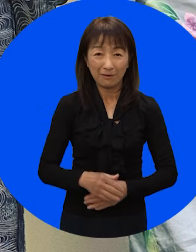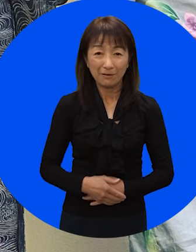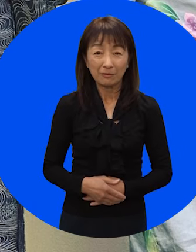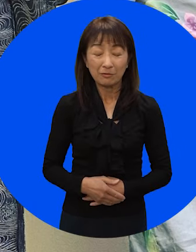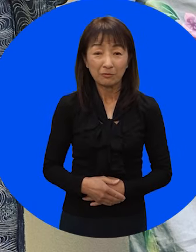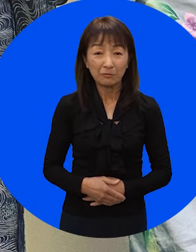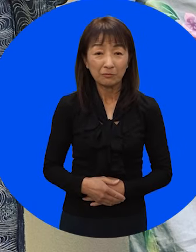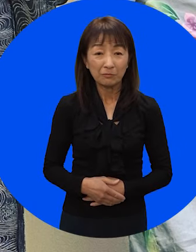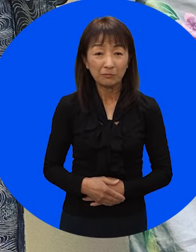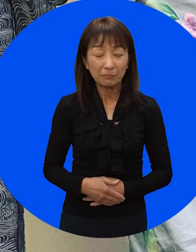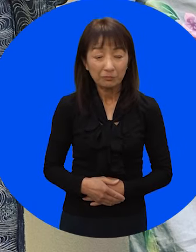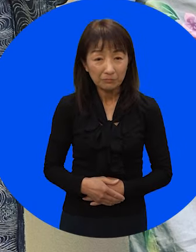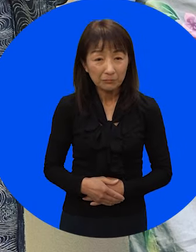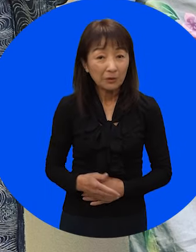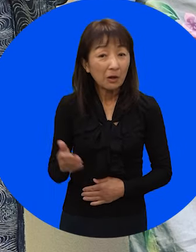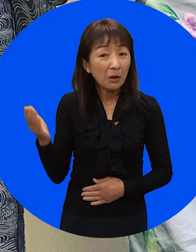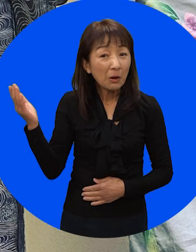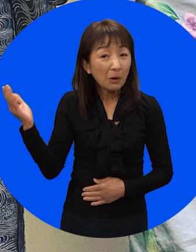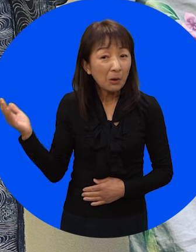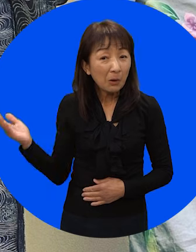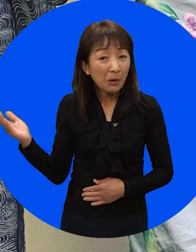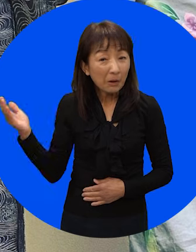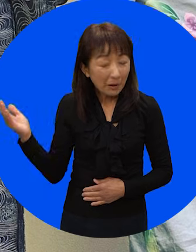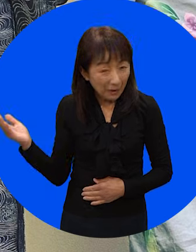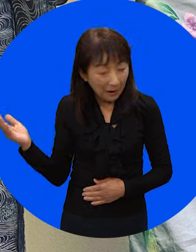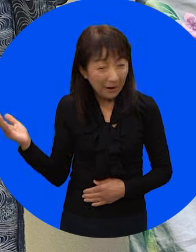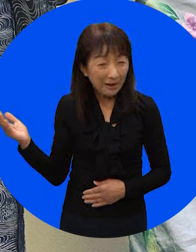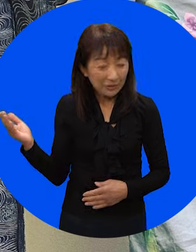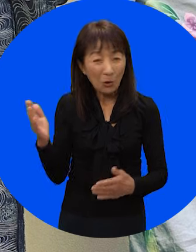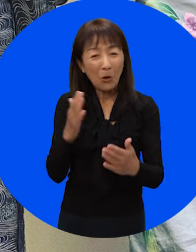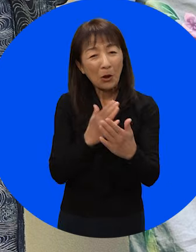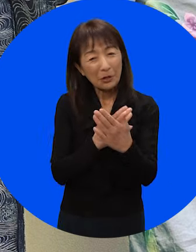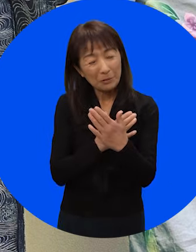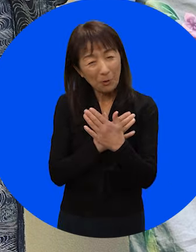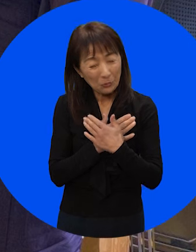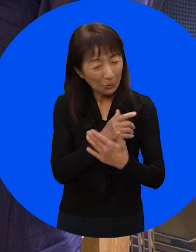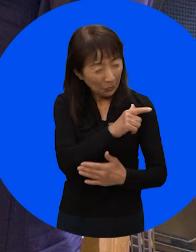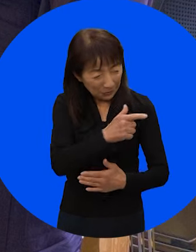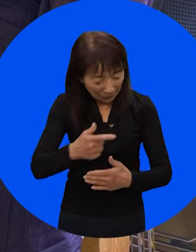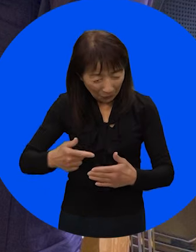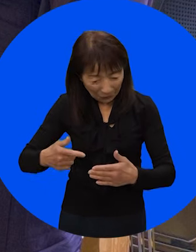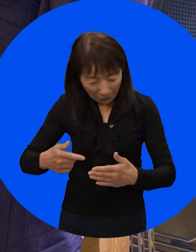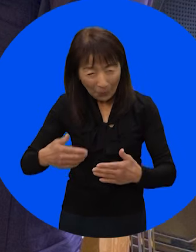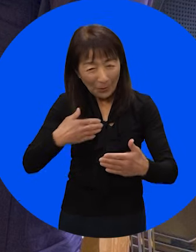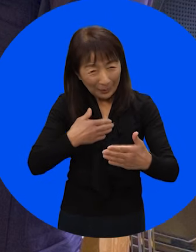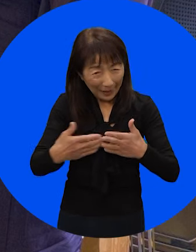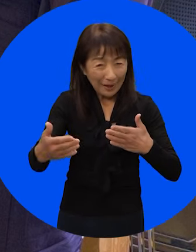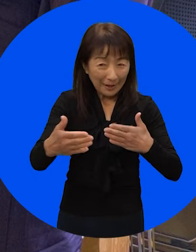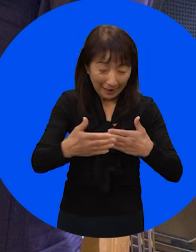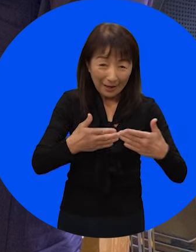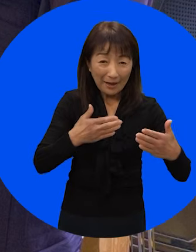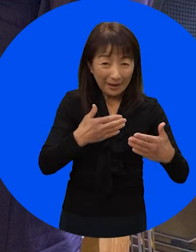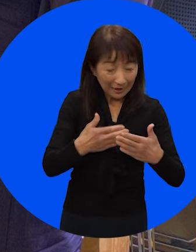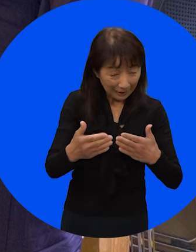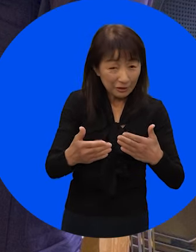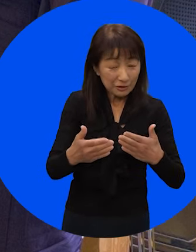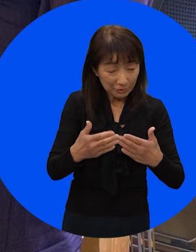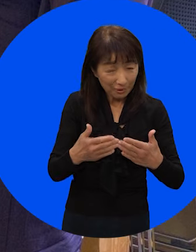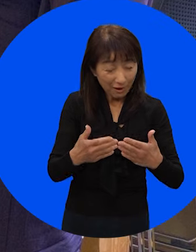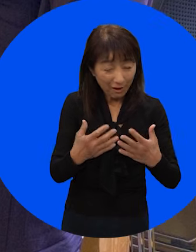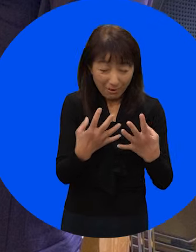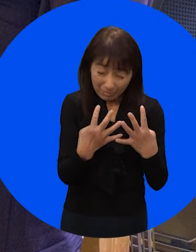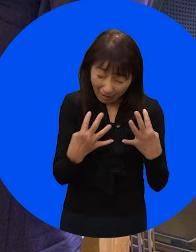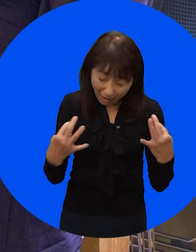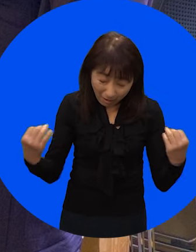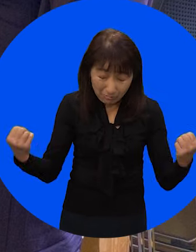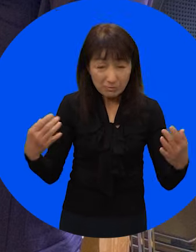そうして経験を積み重ね、いつしか厚い信頼を得るようになった藤本さん、これまでに数多くの